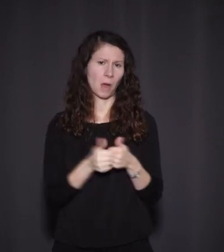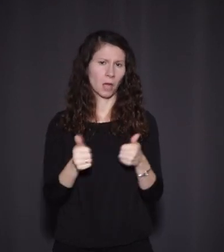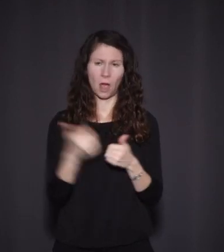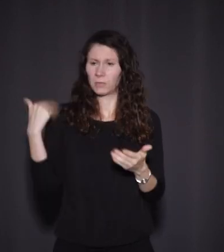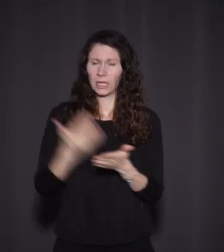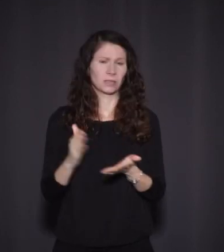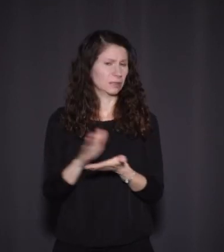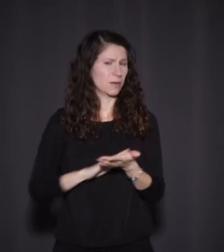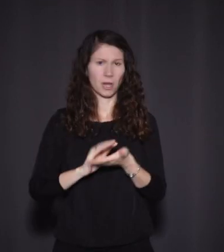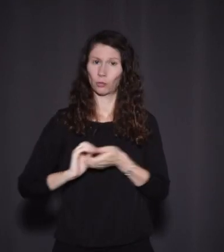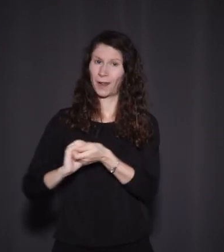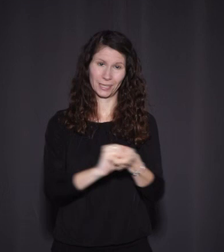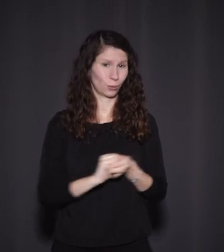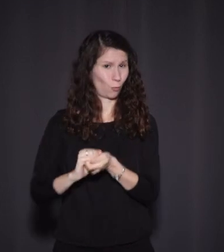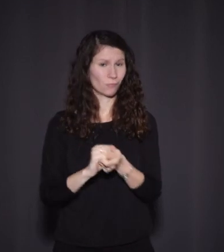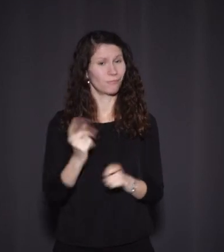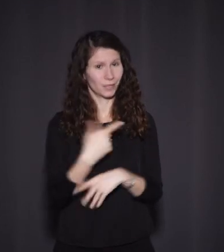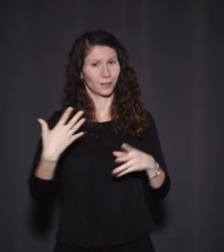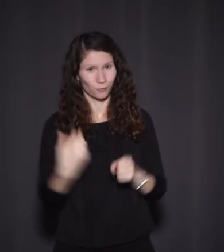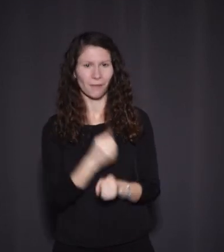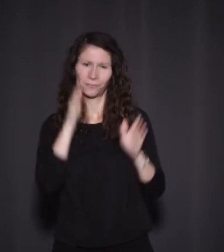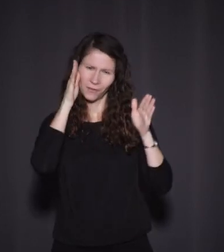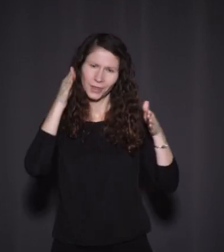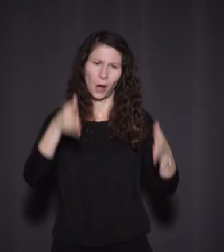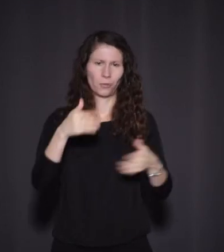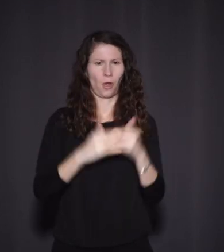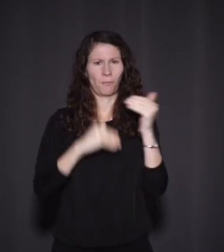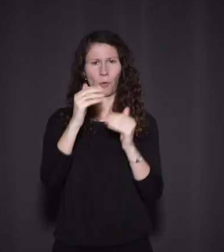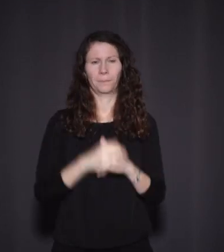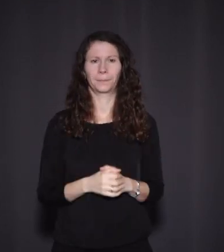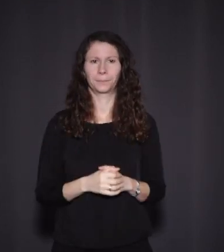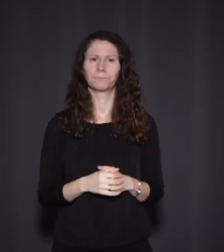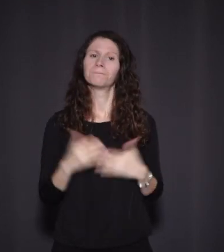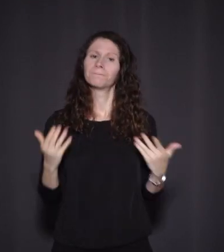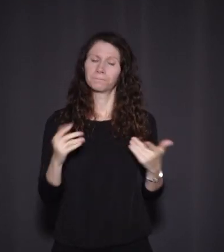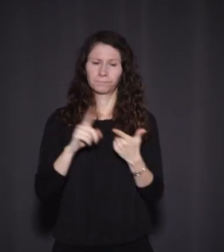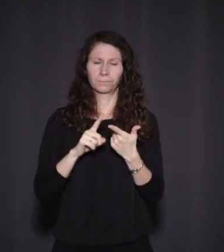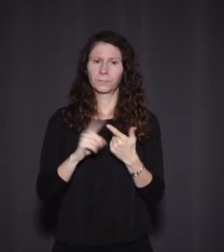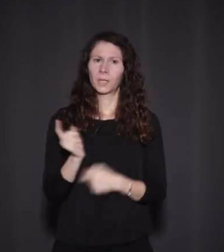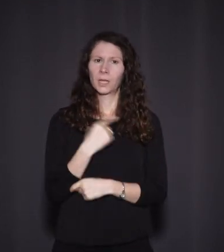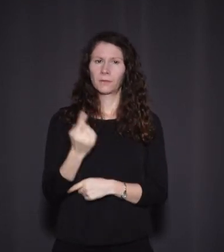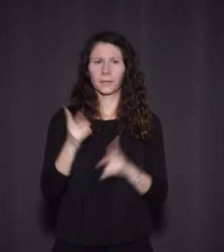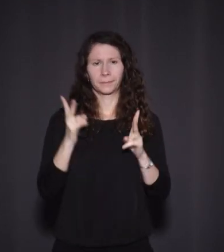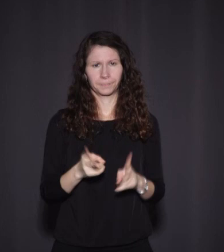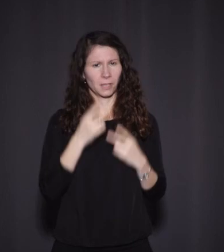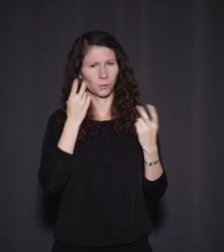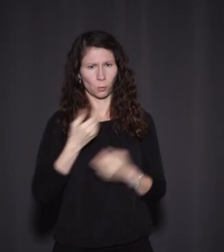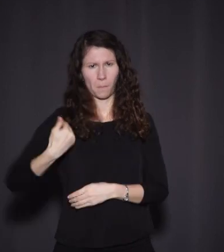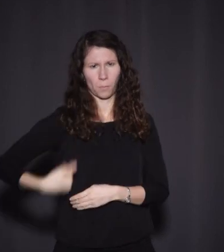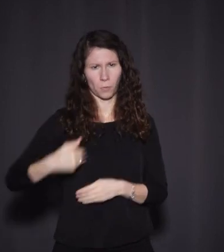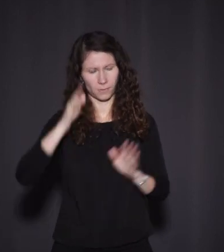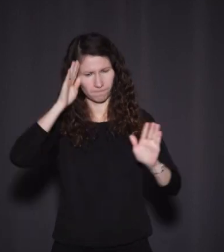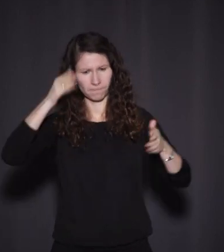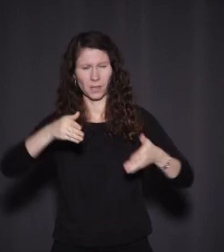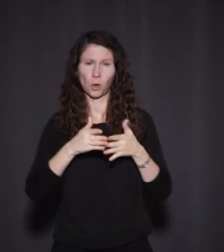ist das Erste. Wir haben eine Vertrauensbasis geschaffen. Das Zweite ist, wir haben uns intensiv bemüht zu sehen, was sind die großen Themen, die